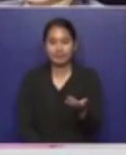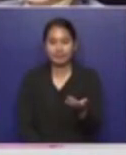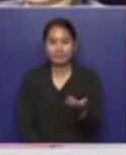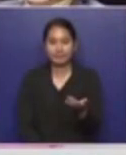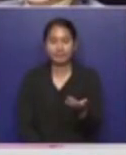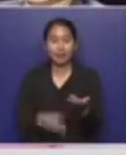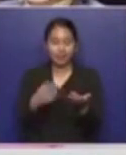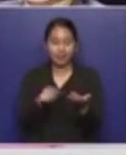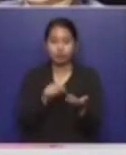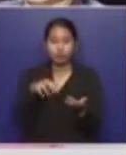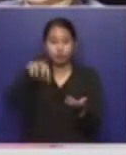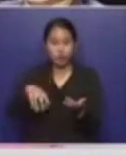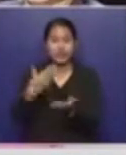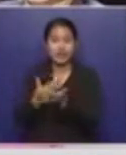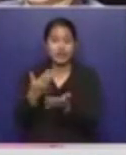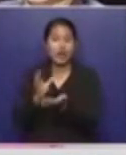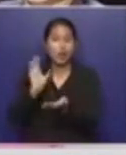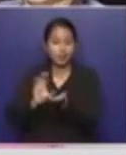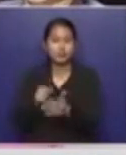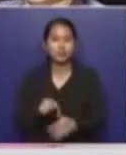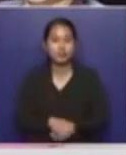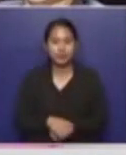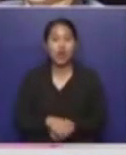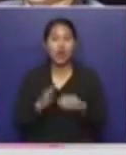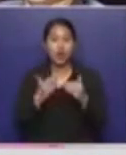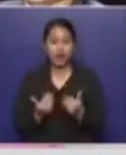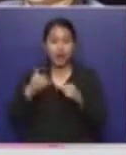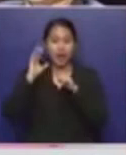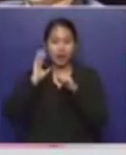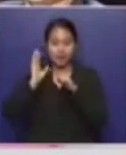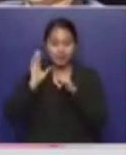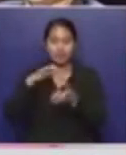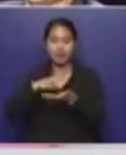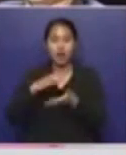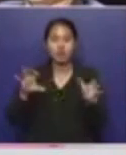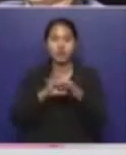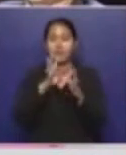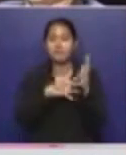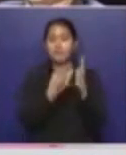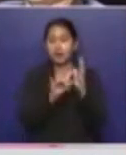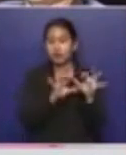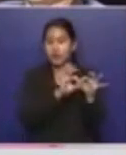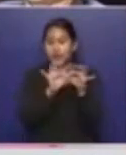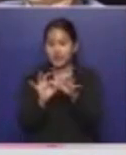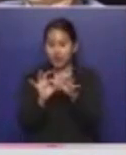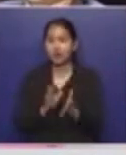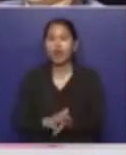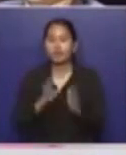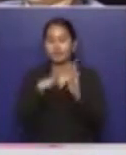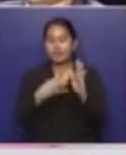สำนักงบประมาณนะครับก็ที่จะล้อไปในส่วนของแผนยุทธศาสตร์ชาตินะครับในส่วนของแผนยุทธศาสตร์ชา